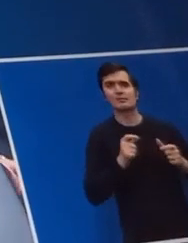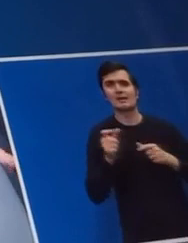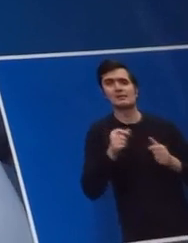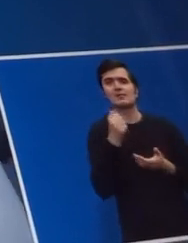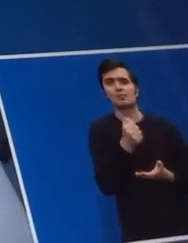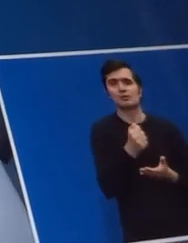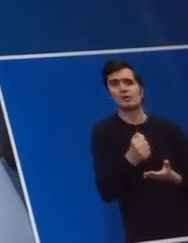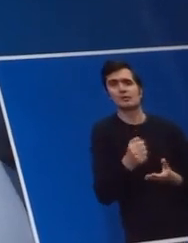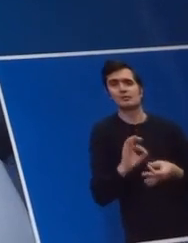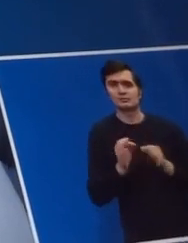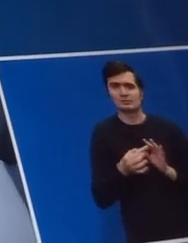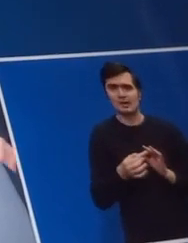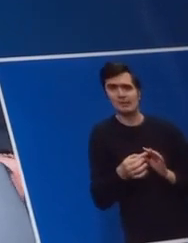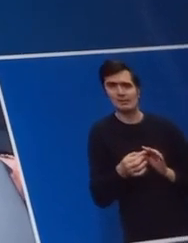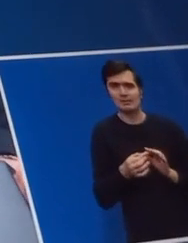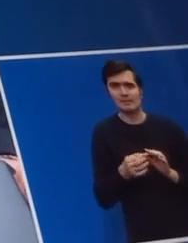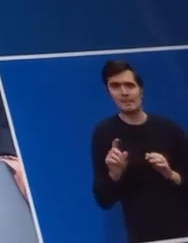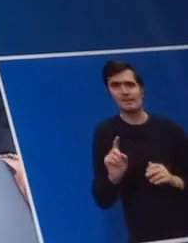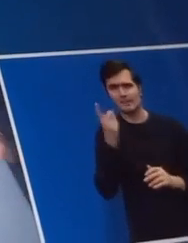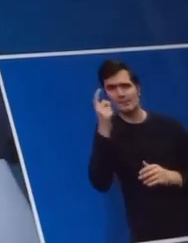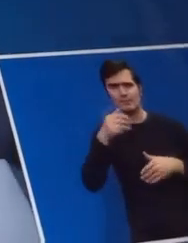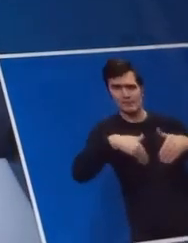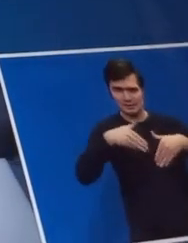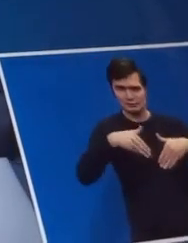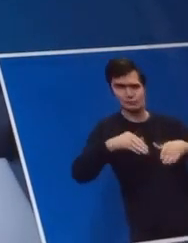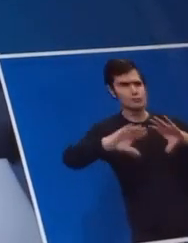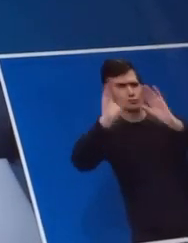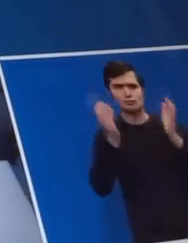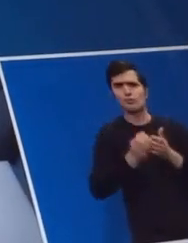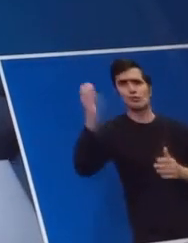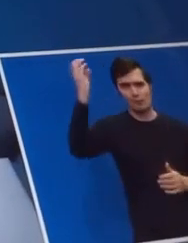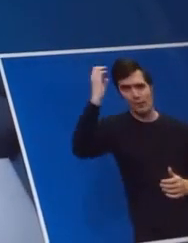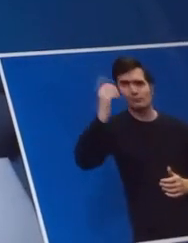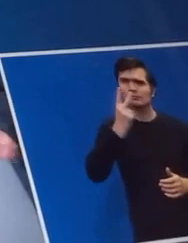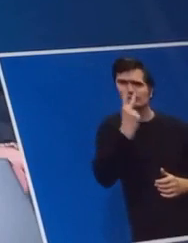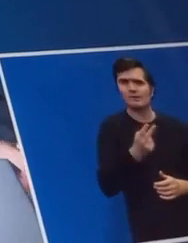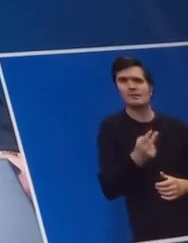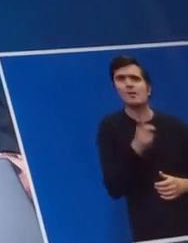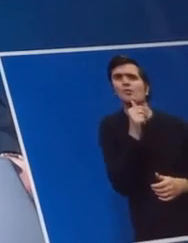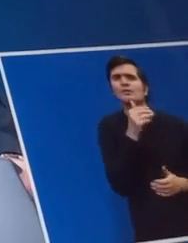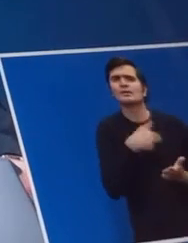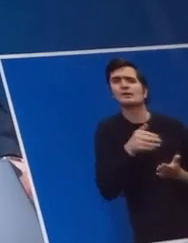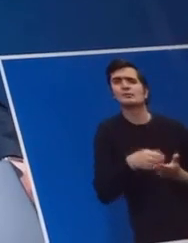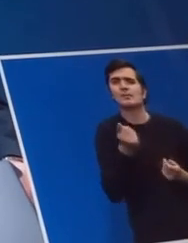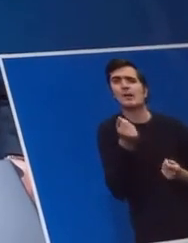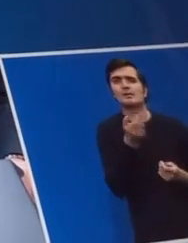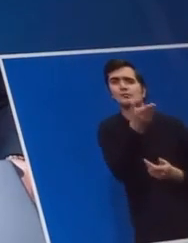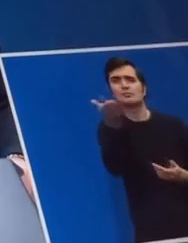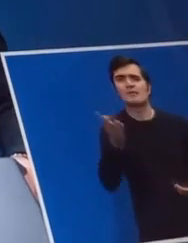acesta, între guvernul, dar mai ales primul ministru, vede pe ce se duc banii dumneavoastră.